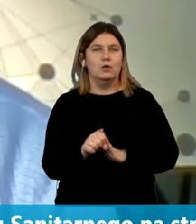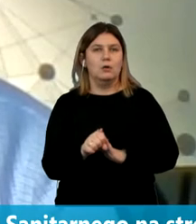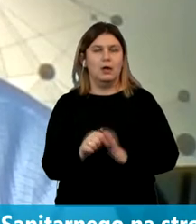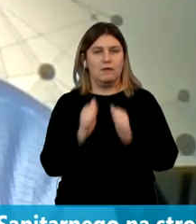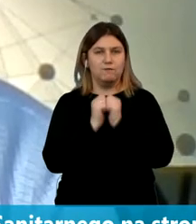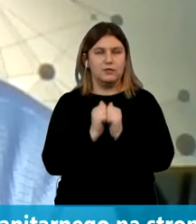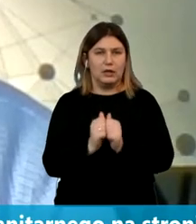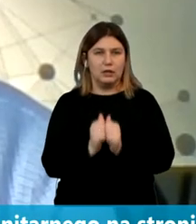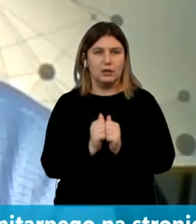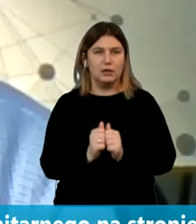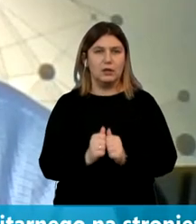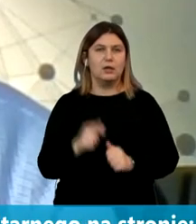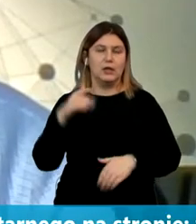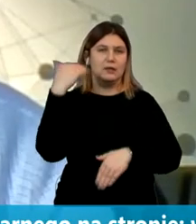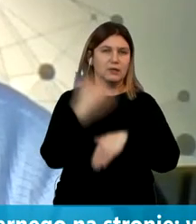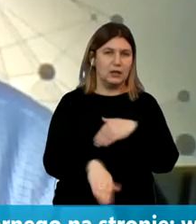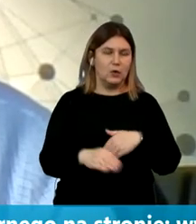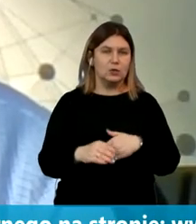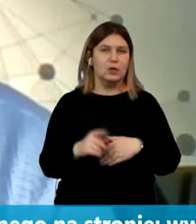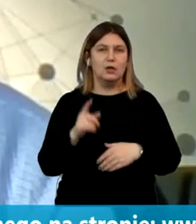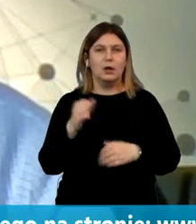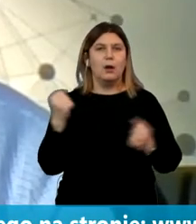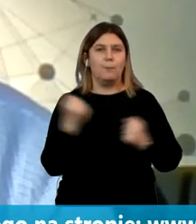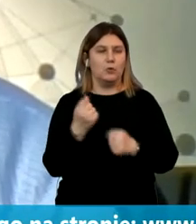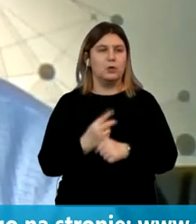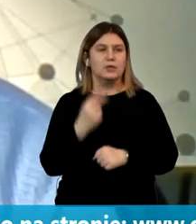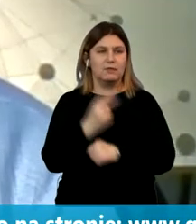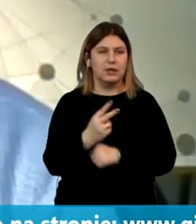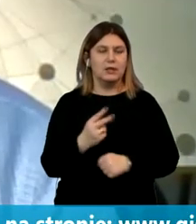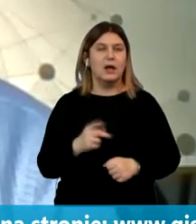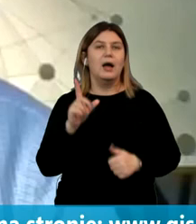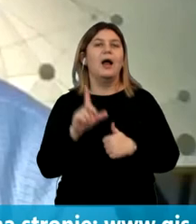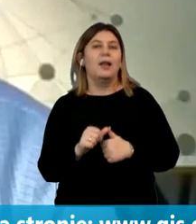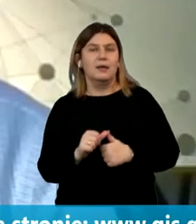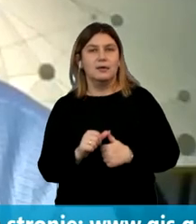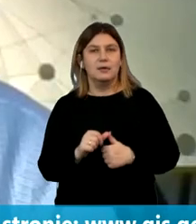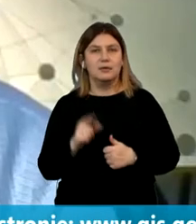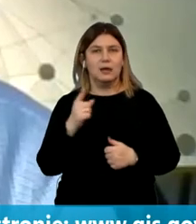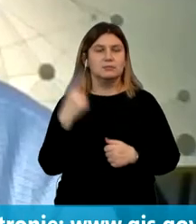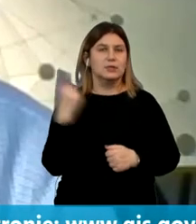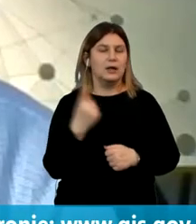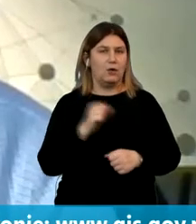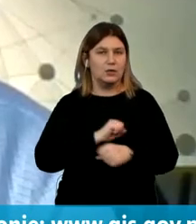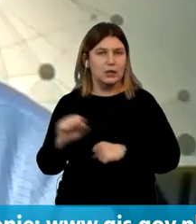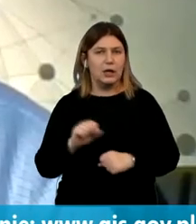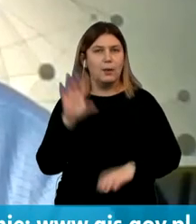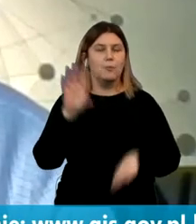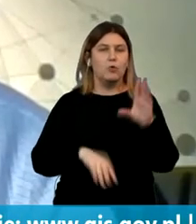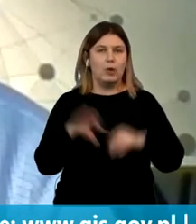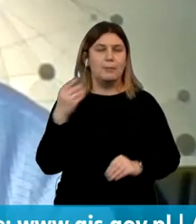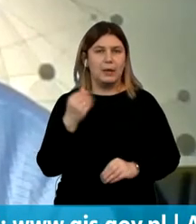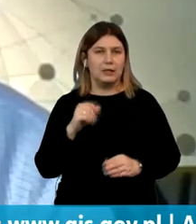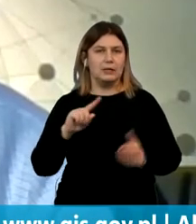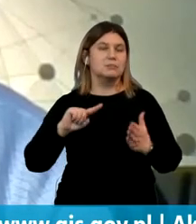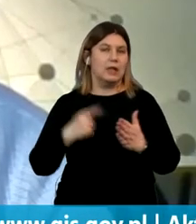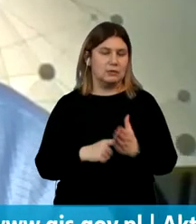września ten projekt zakończyć. On jest mocno zaawansowany, natomiast rzeczywiście pewne zagrożenia się pojawiają. W budżecie są środki na ten cel przeznaczone,